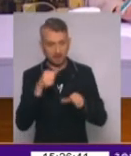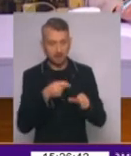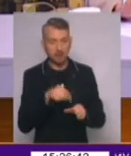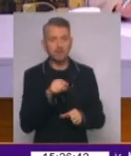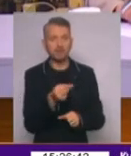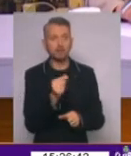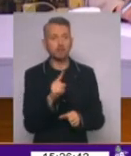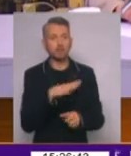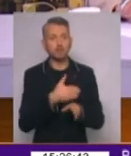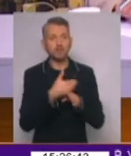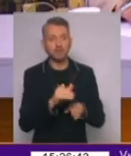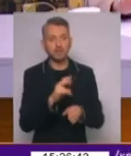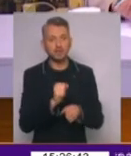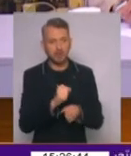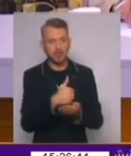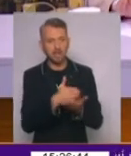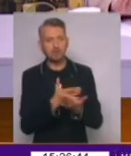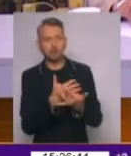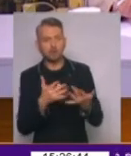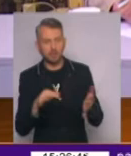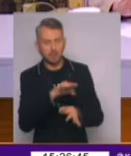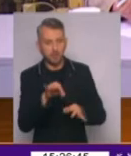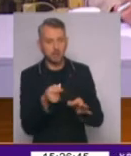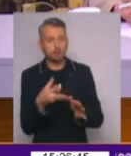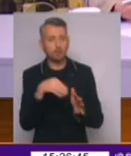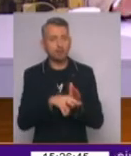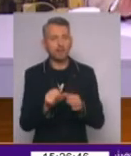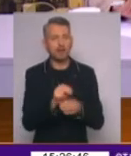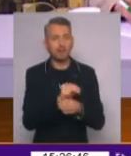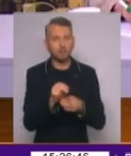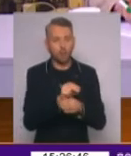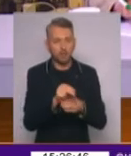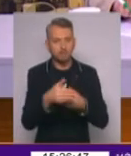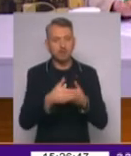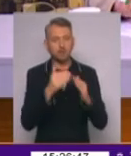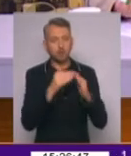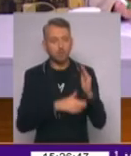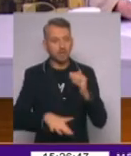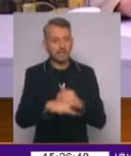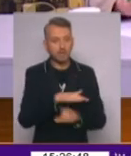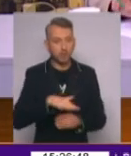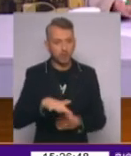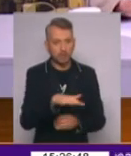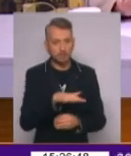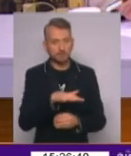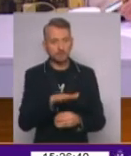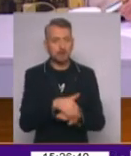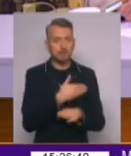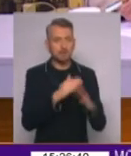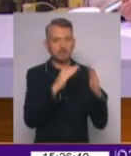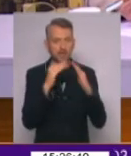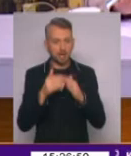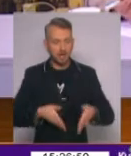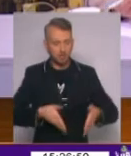кошти, які були виділені на інфраструктурні проекти, в тому числі на ремонт прибудинкових територій міжквартальних